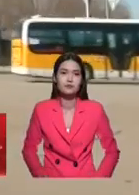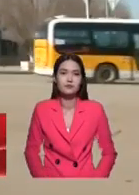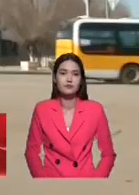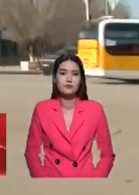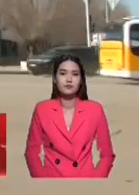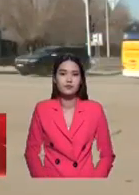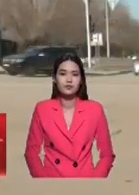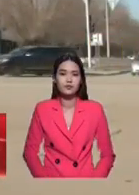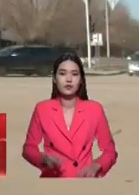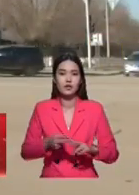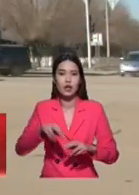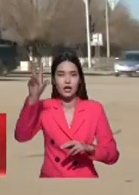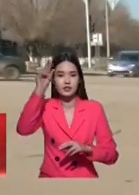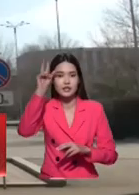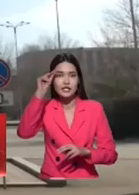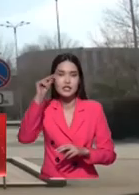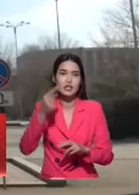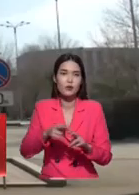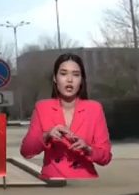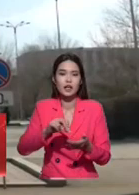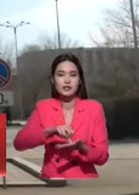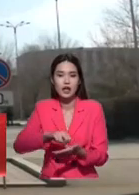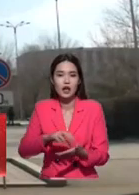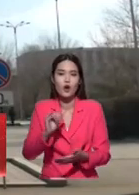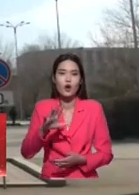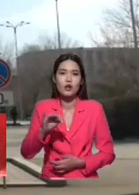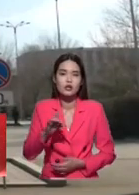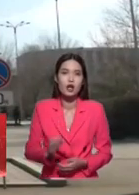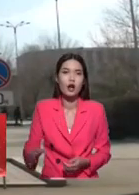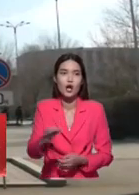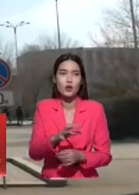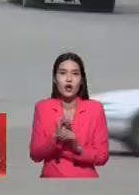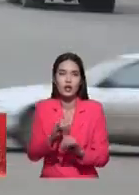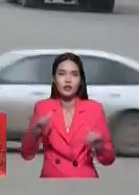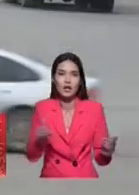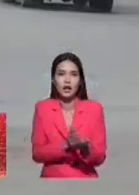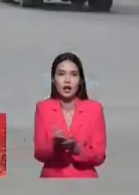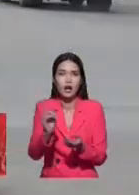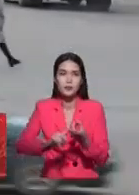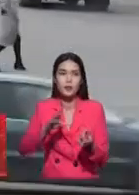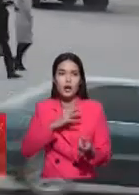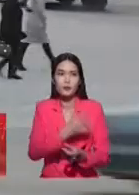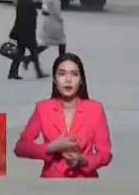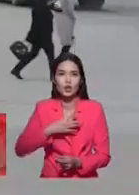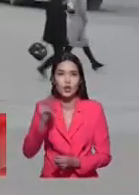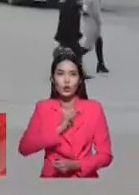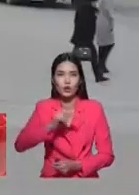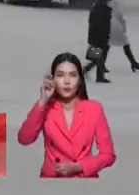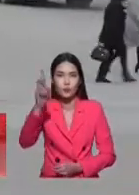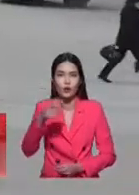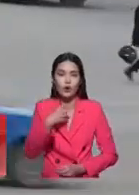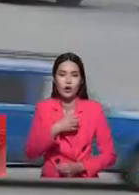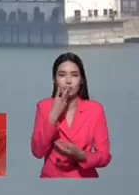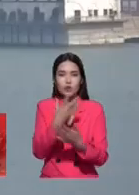Су нысандарын цифрландыру және оларды паспорттау Ұлытау өңірін дамытудағы басты бағыттардың бірі. Негізгі жұмыстарға 53 миллион теңгеге жуық